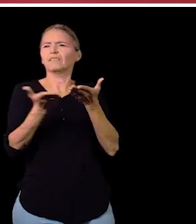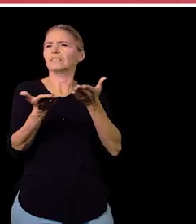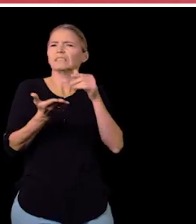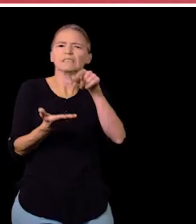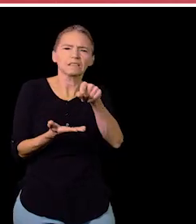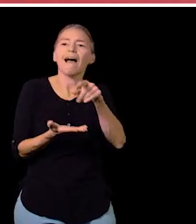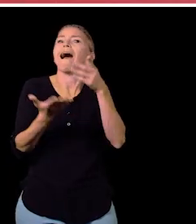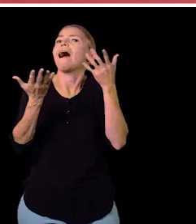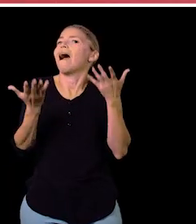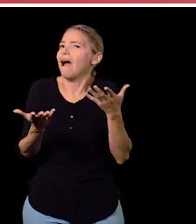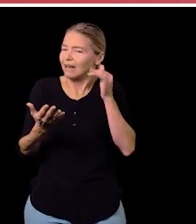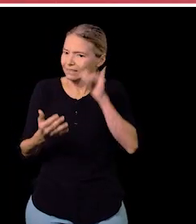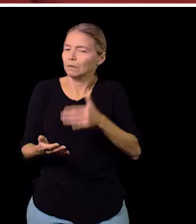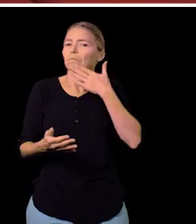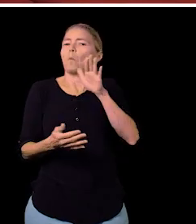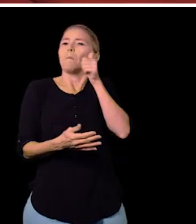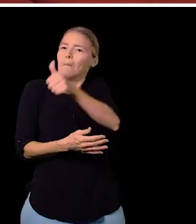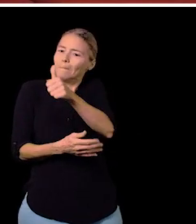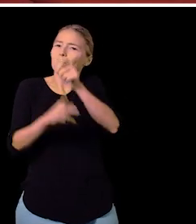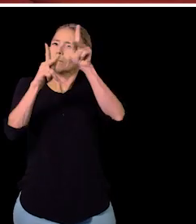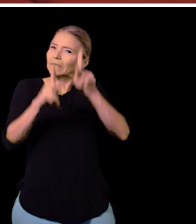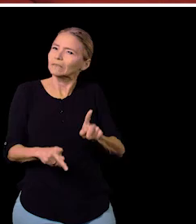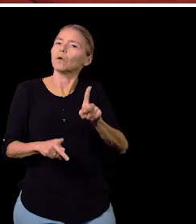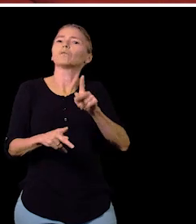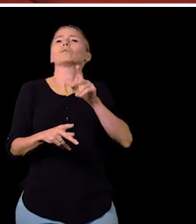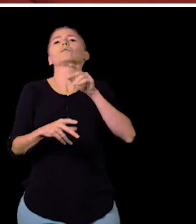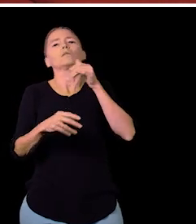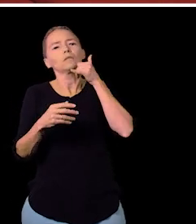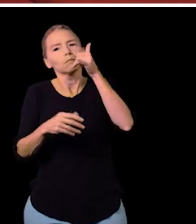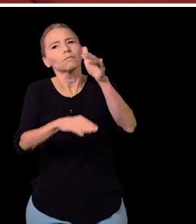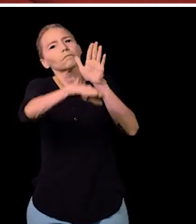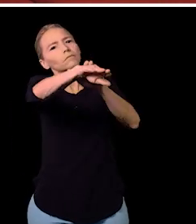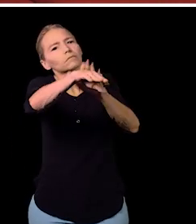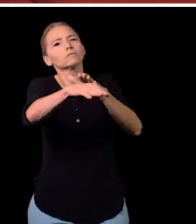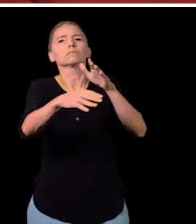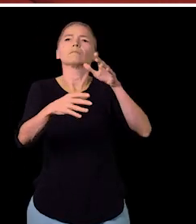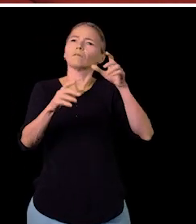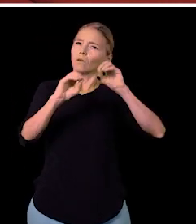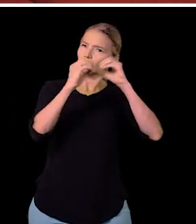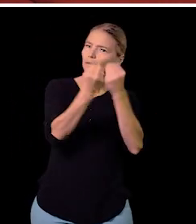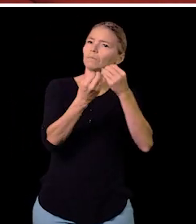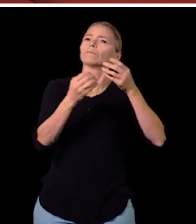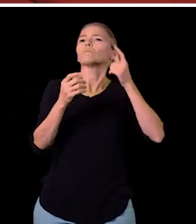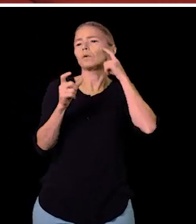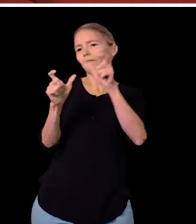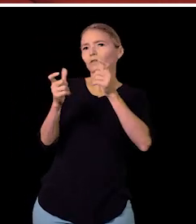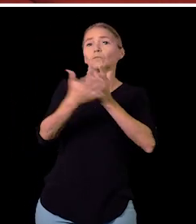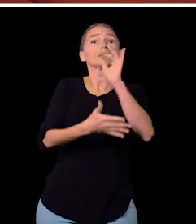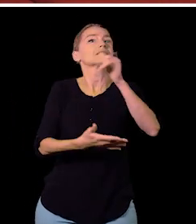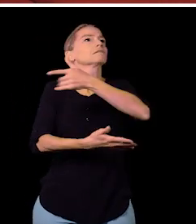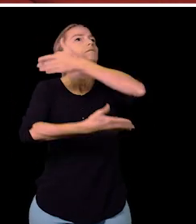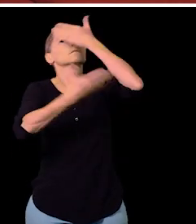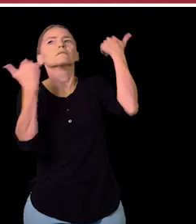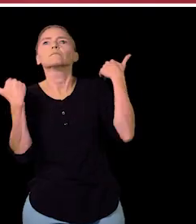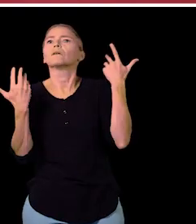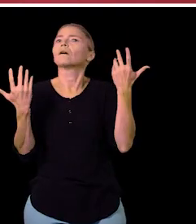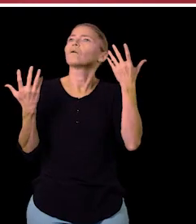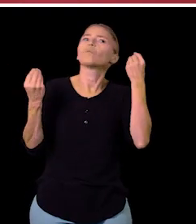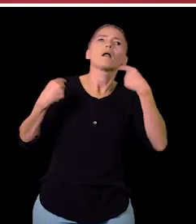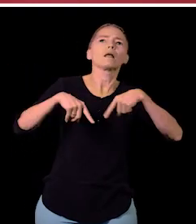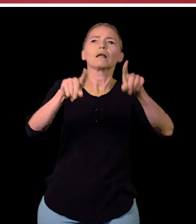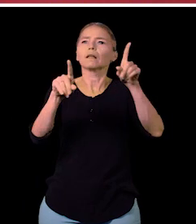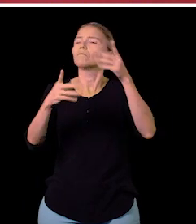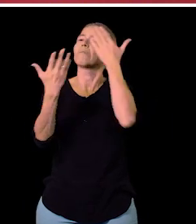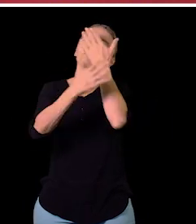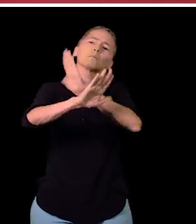communiquer avec un organisme de défense de droits. Si jamais elle ne sait pas à qui s'adresser, il n'y a pas de souci à avoir. Là. Elle peut simplement communiquer